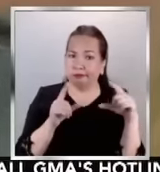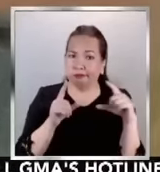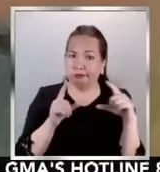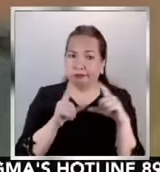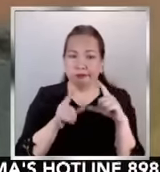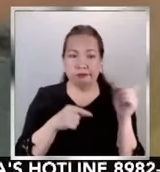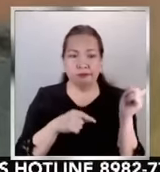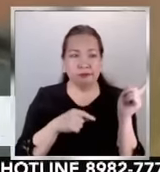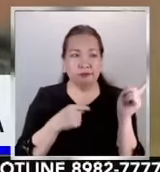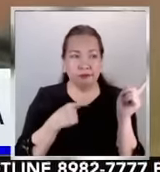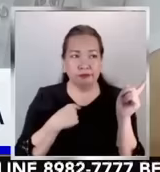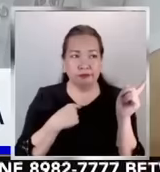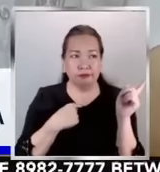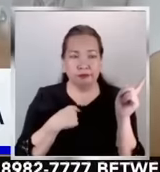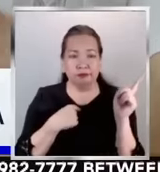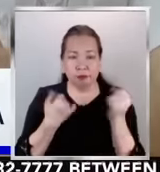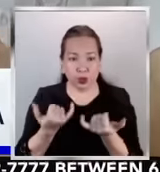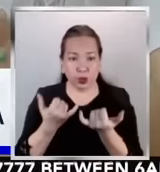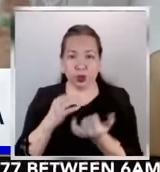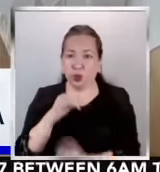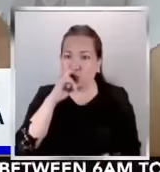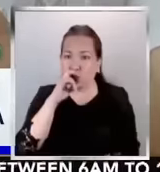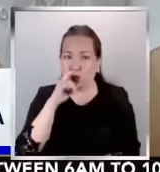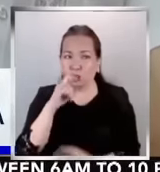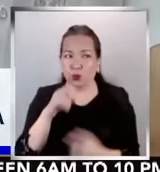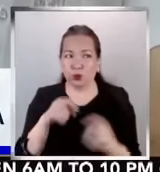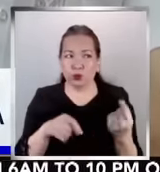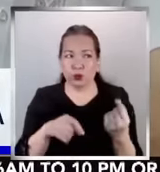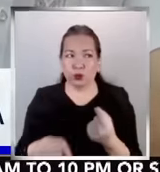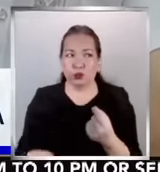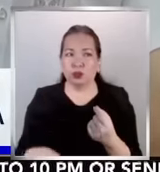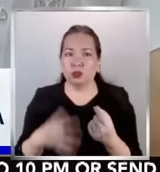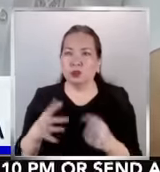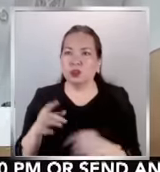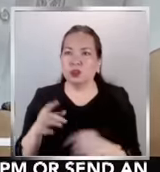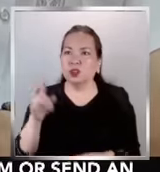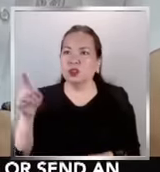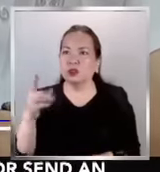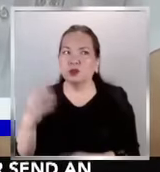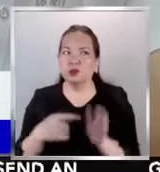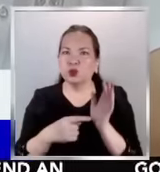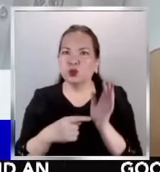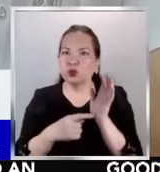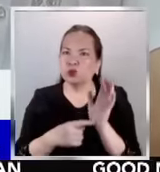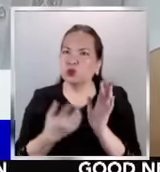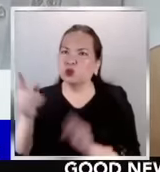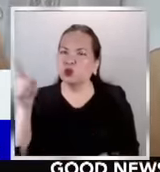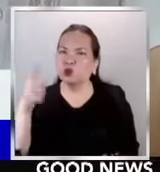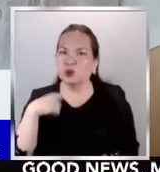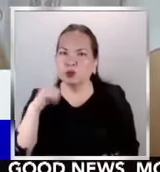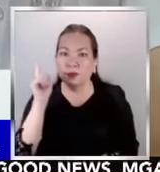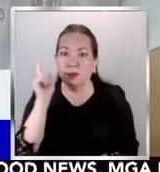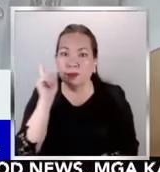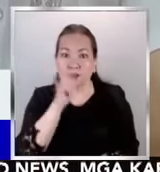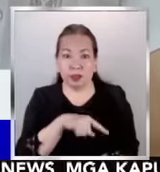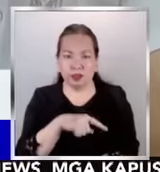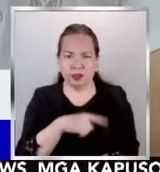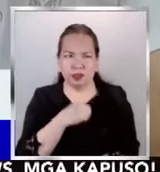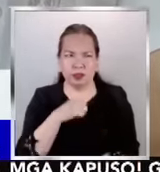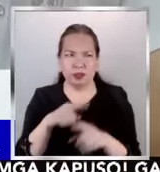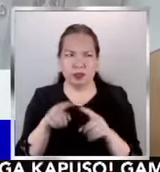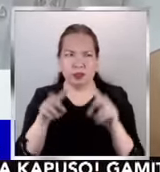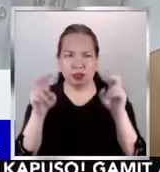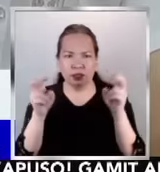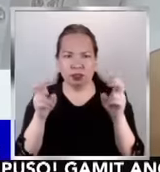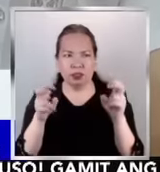at lumang lisensya baka fake yung talaga yung npresent kasi nga kung kung yung mga issues na iba na double